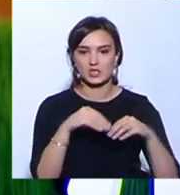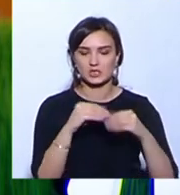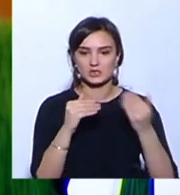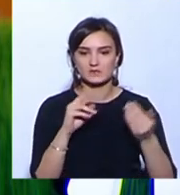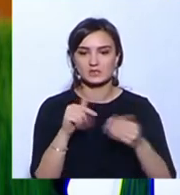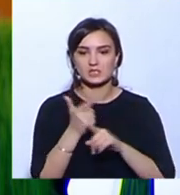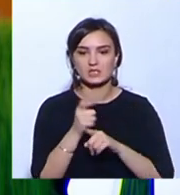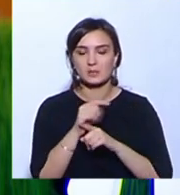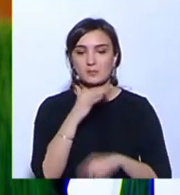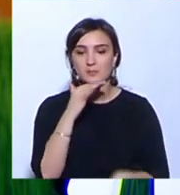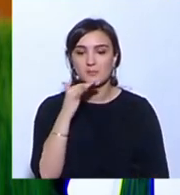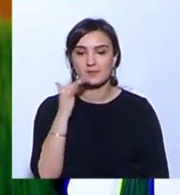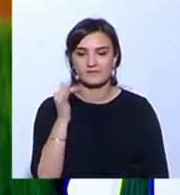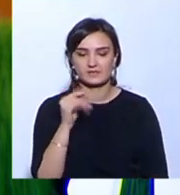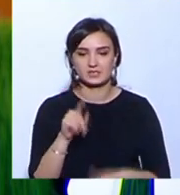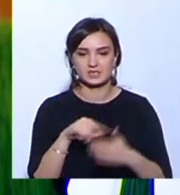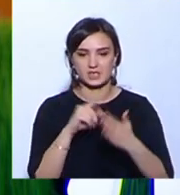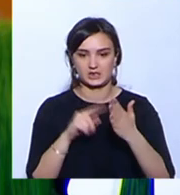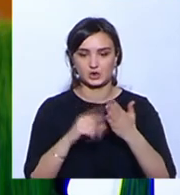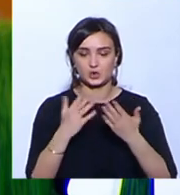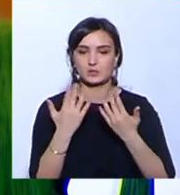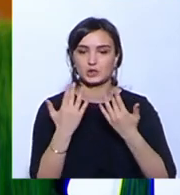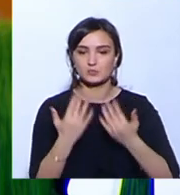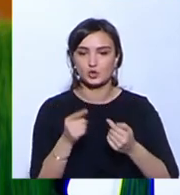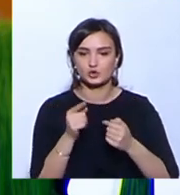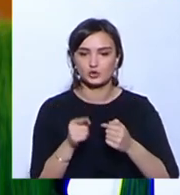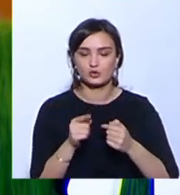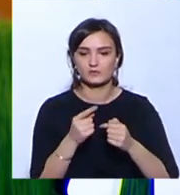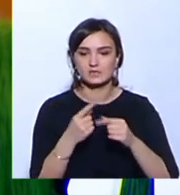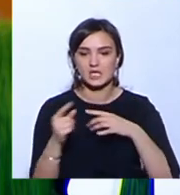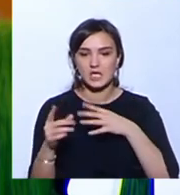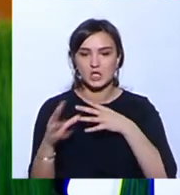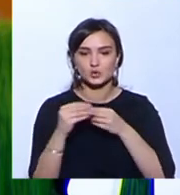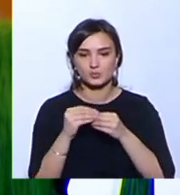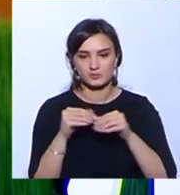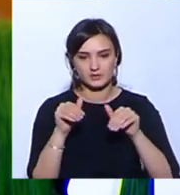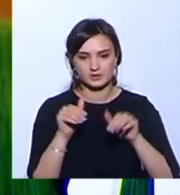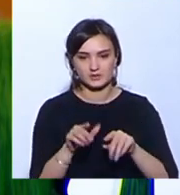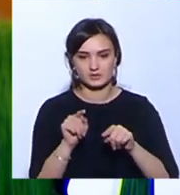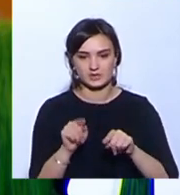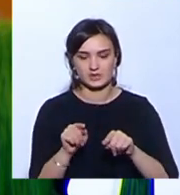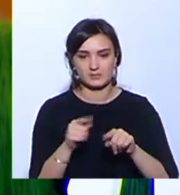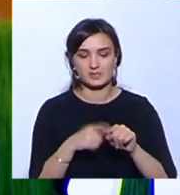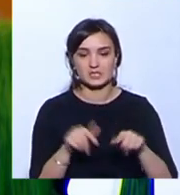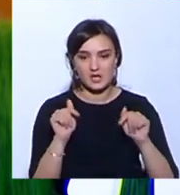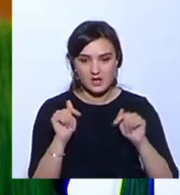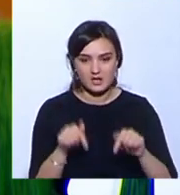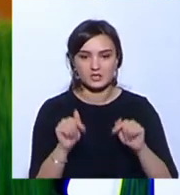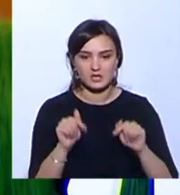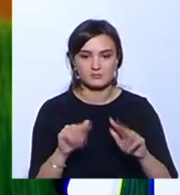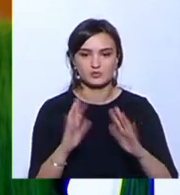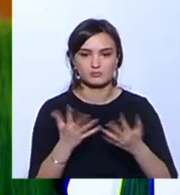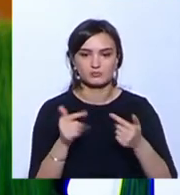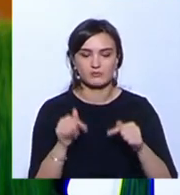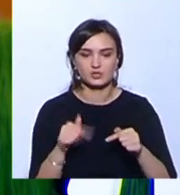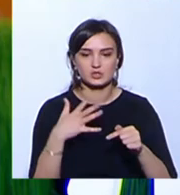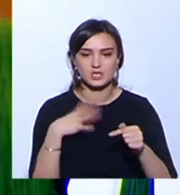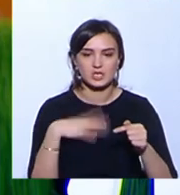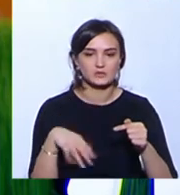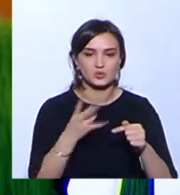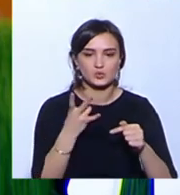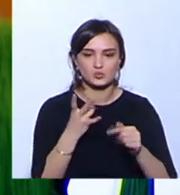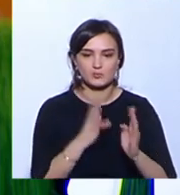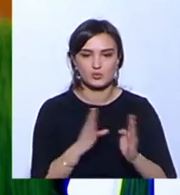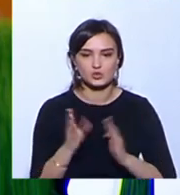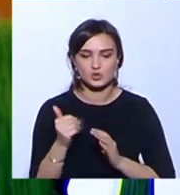და ძალიან ბევრი საკითხი, რომელიც მოითხოვს ერთობლივ გადაწყვეტილებას. აქ ამ შემთხვევაში საქართველო უნდა